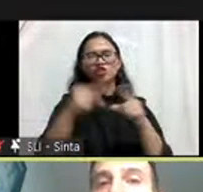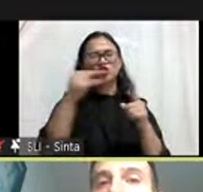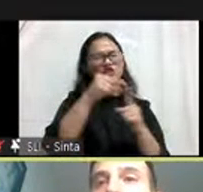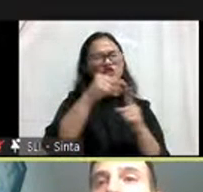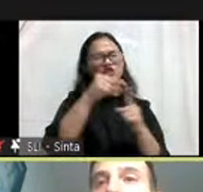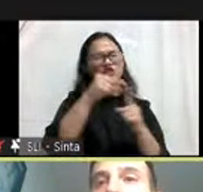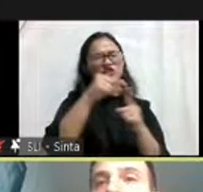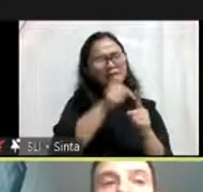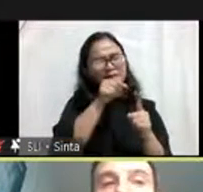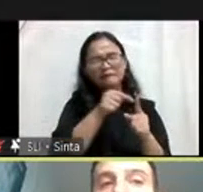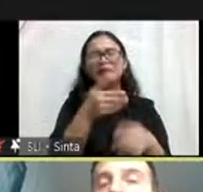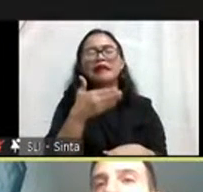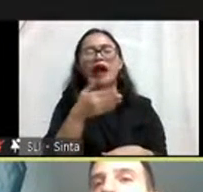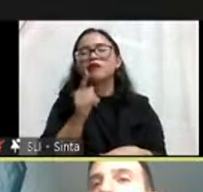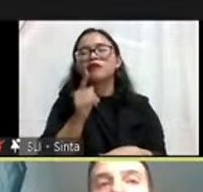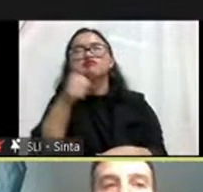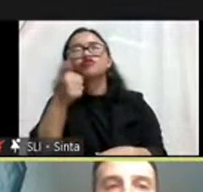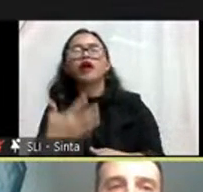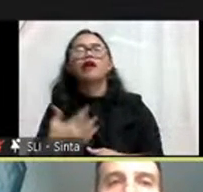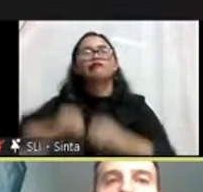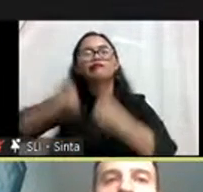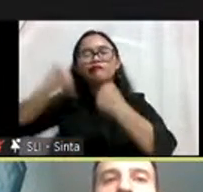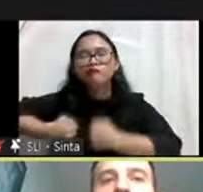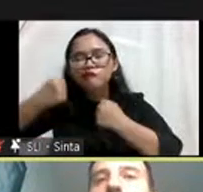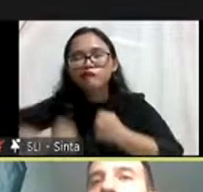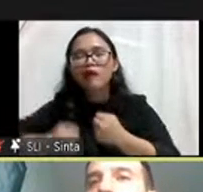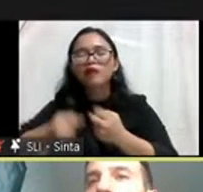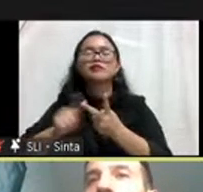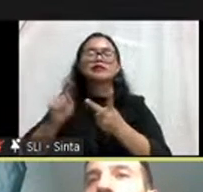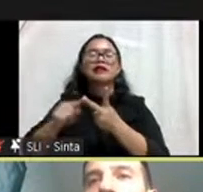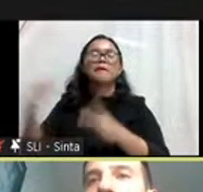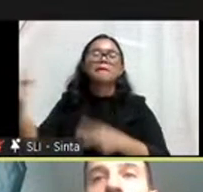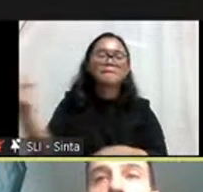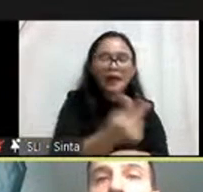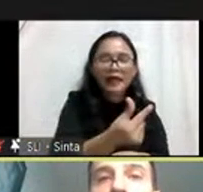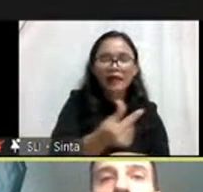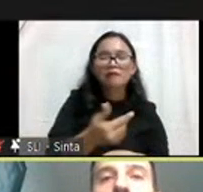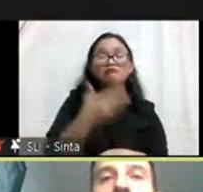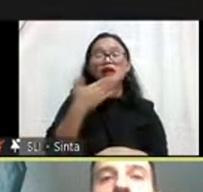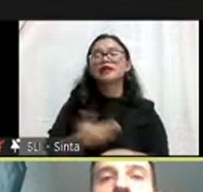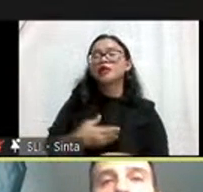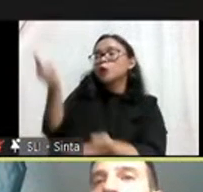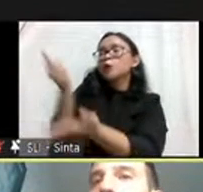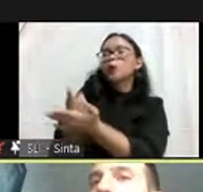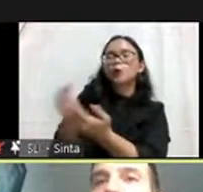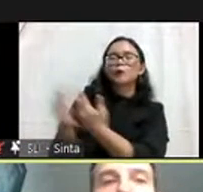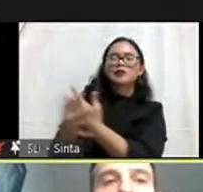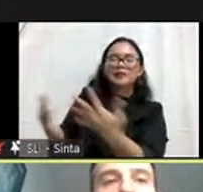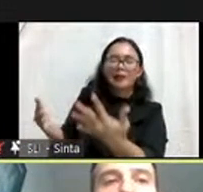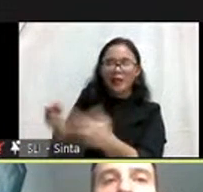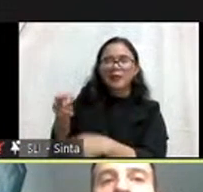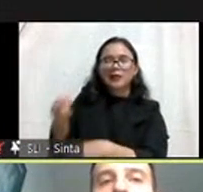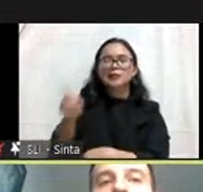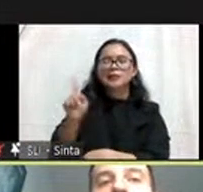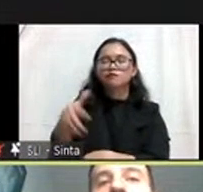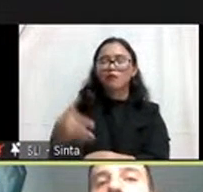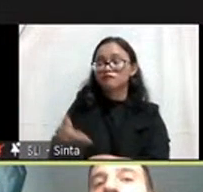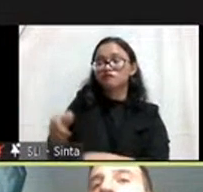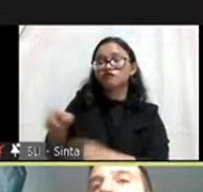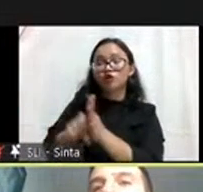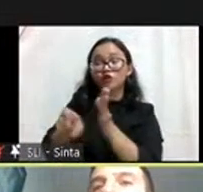hukum bisa pidana perdata administratif yang diajukan terhadap individu di kawasan ini yang menjalankan kebebasan berekspresi